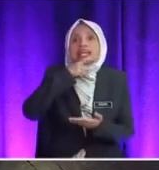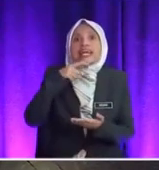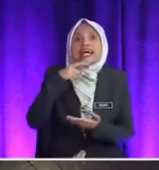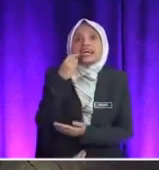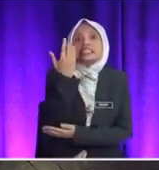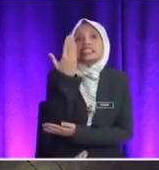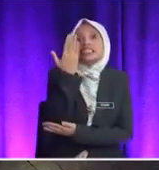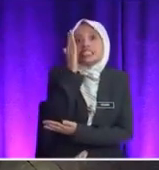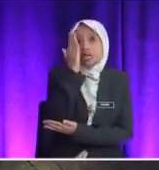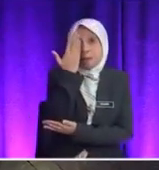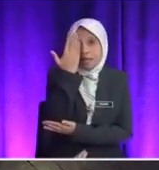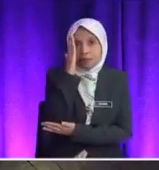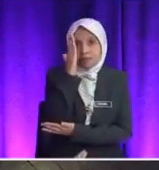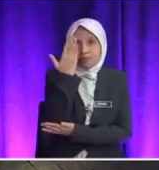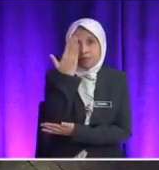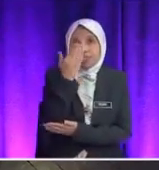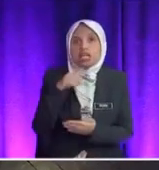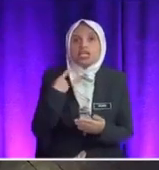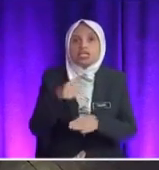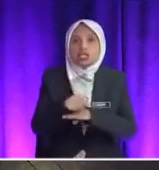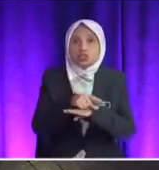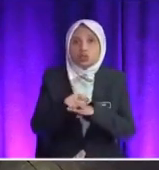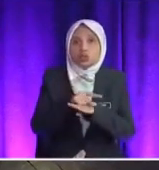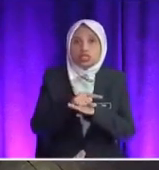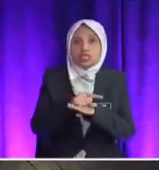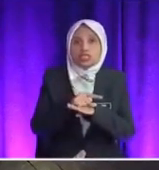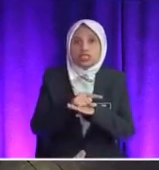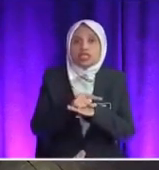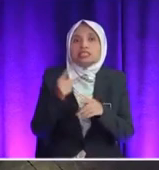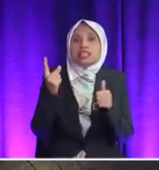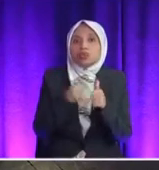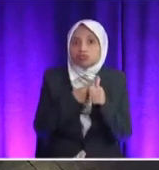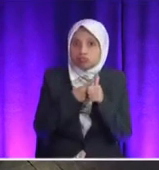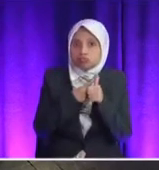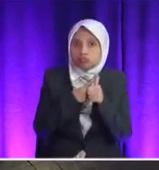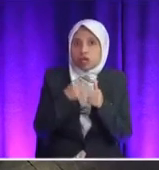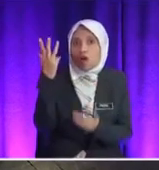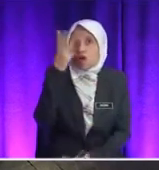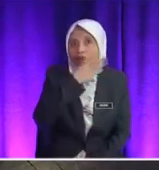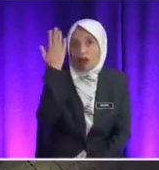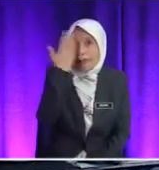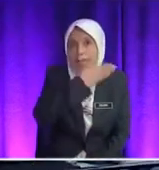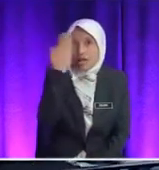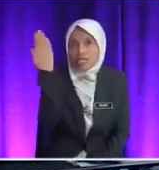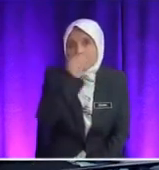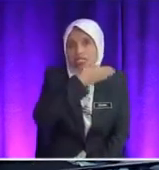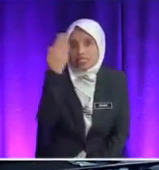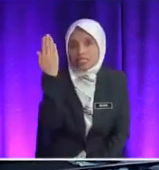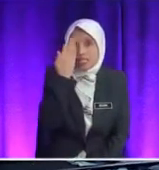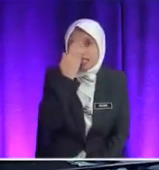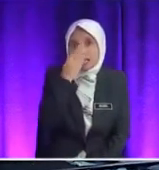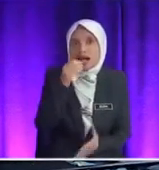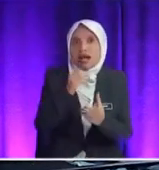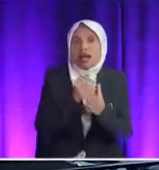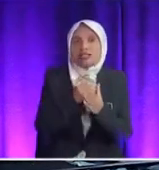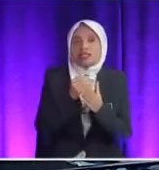cermin-cermin kita guna dual ada tanya itu Wifi ataupun pengila kenal